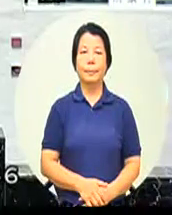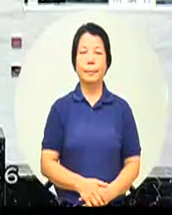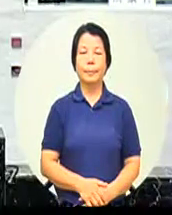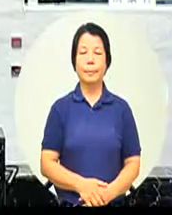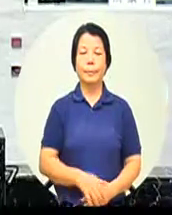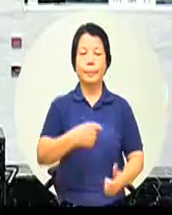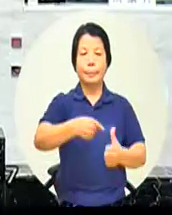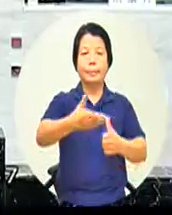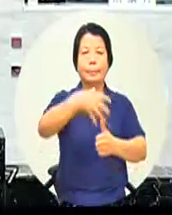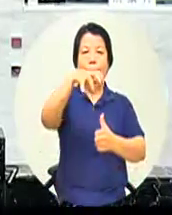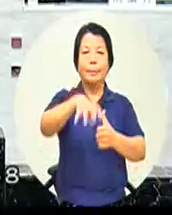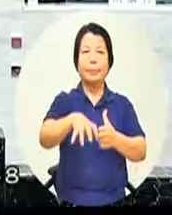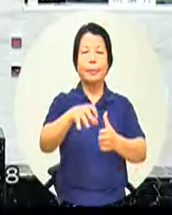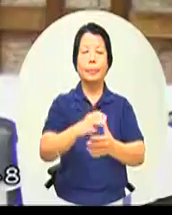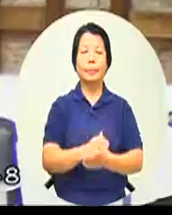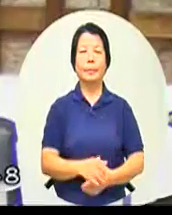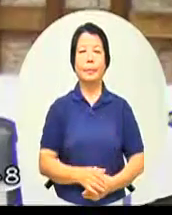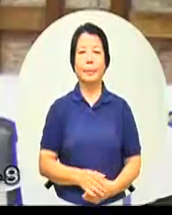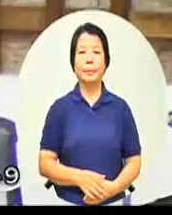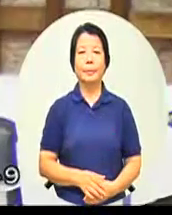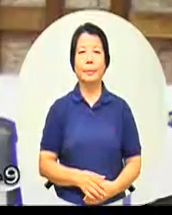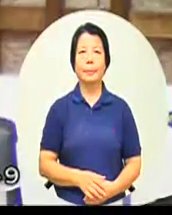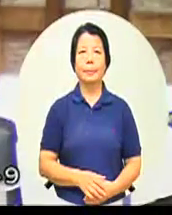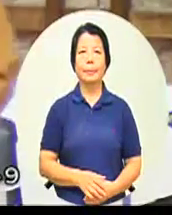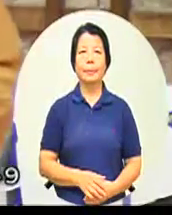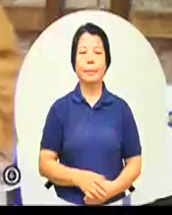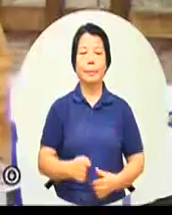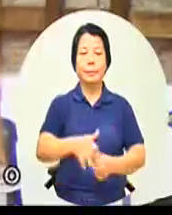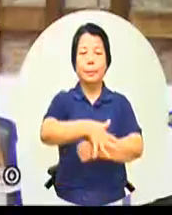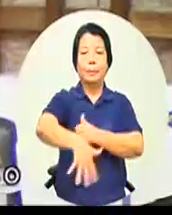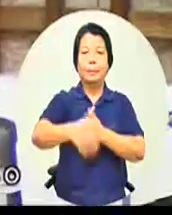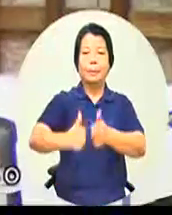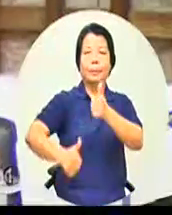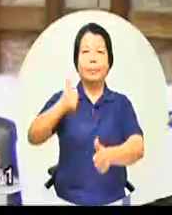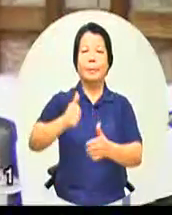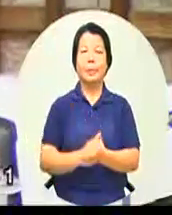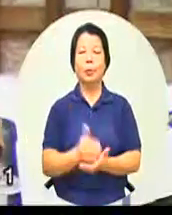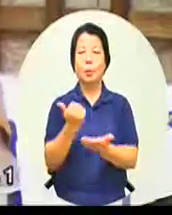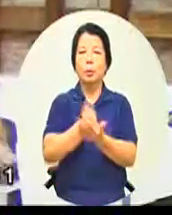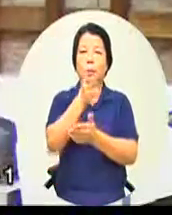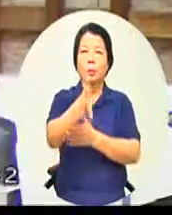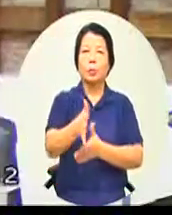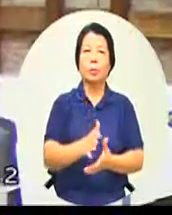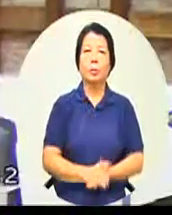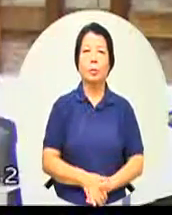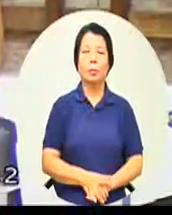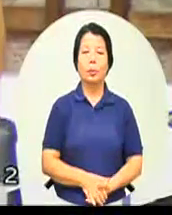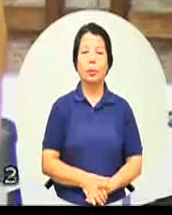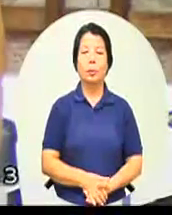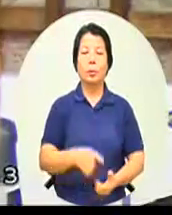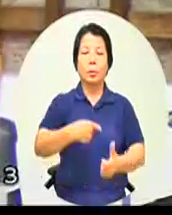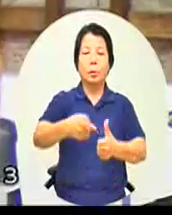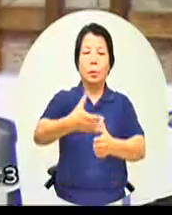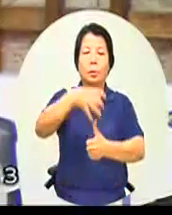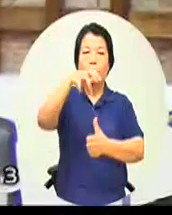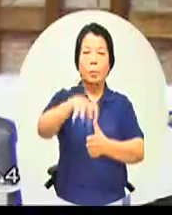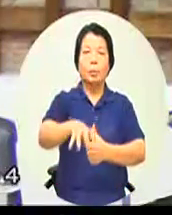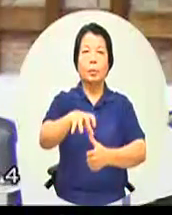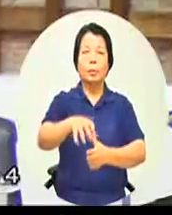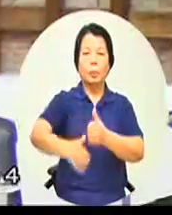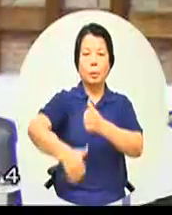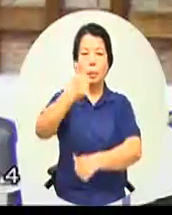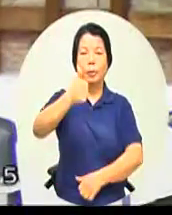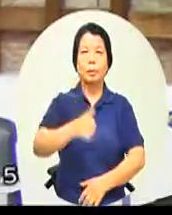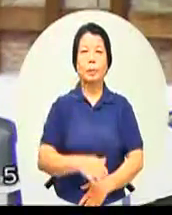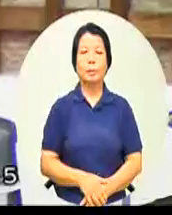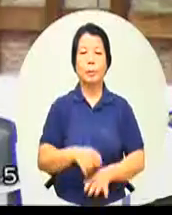教育局哈，加在诸位大官哈，我来先请教咱的黄局长，一个教育局黄局长哈。